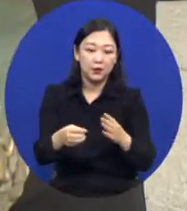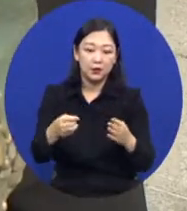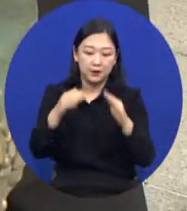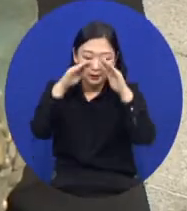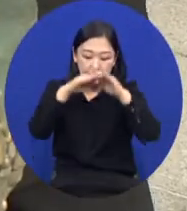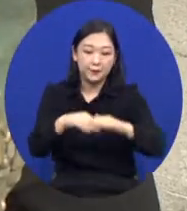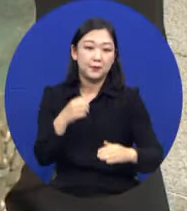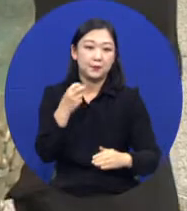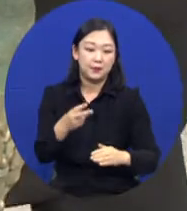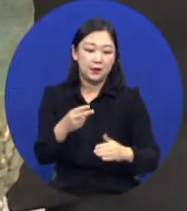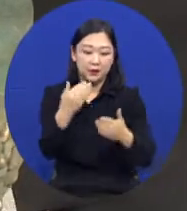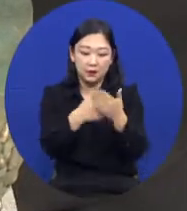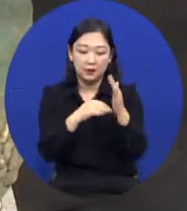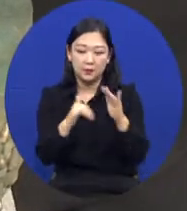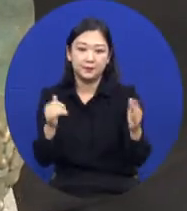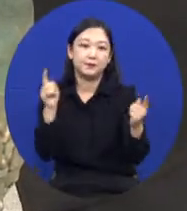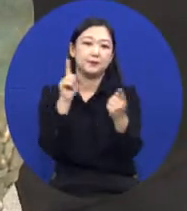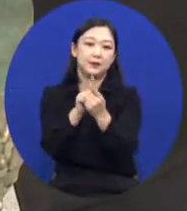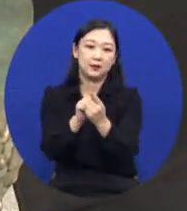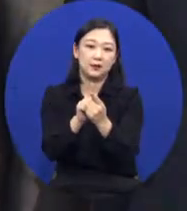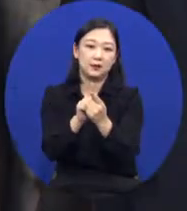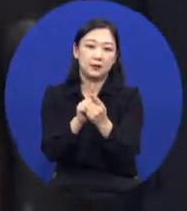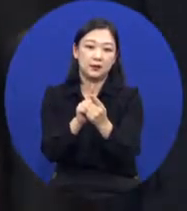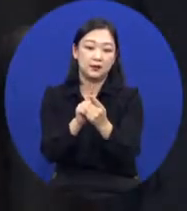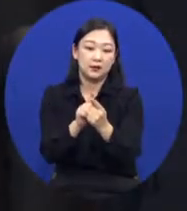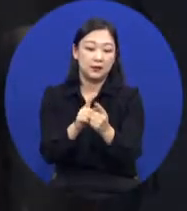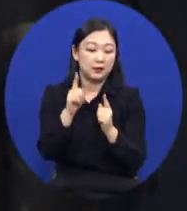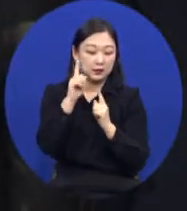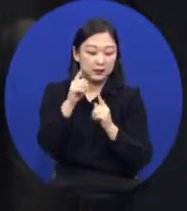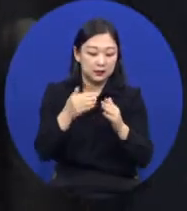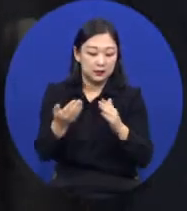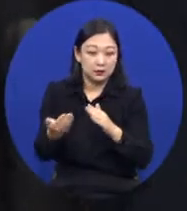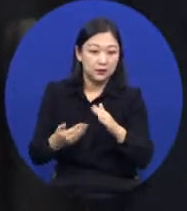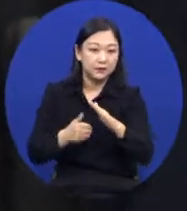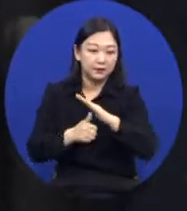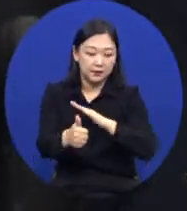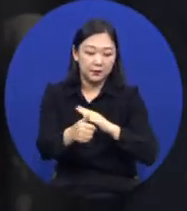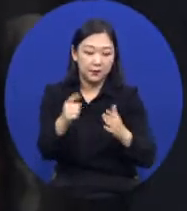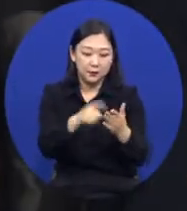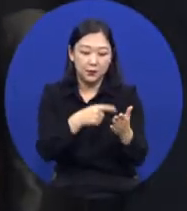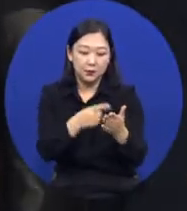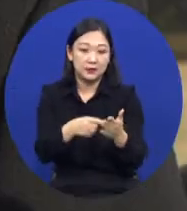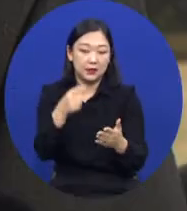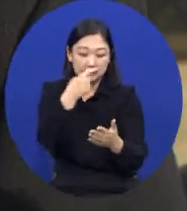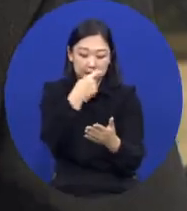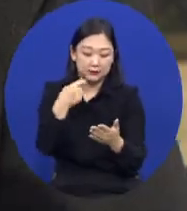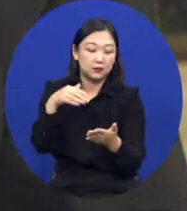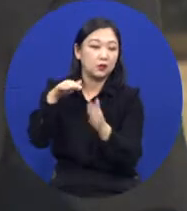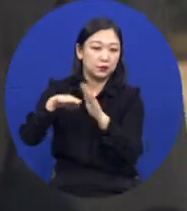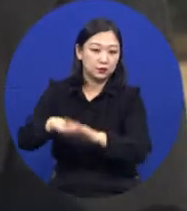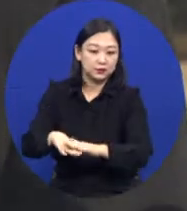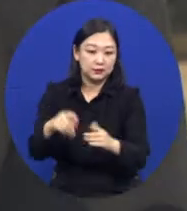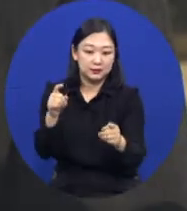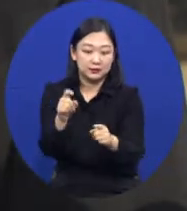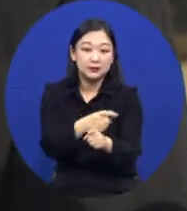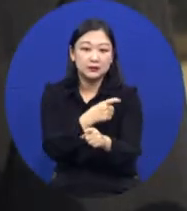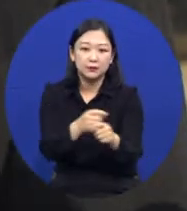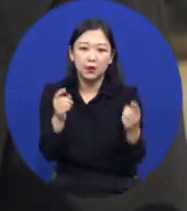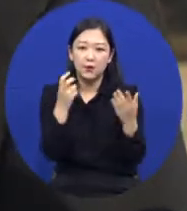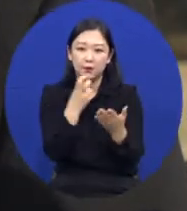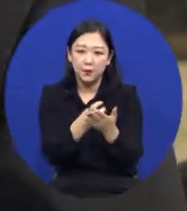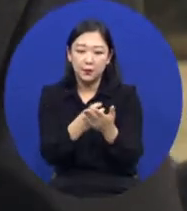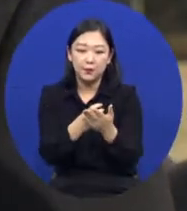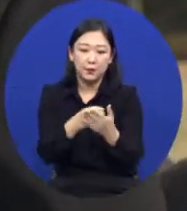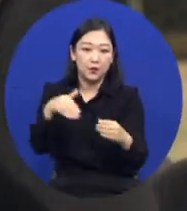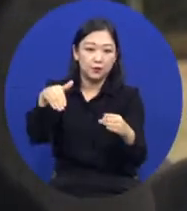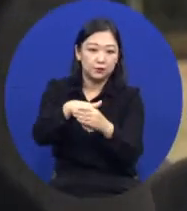참배하고 유족들을 만났습니다 이낙연 전 대표는 사산 피해 보상 근거를 둔 특별법 개정 2 문재인 대통령